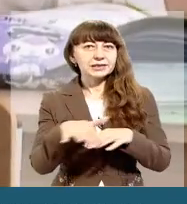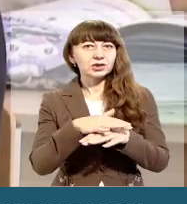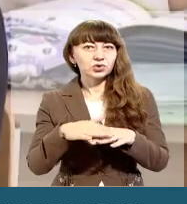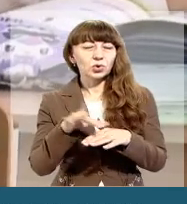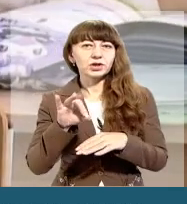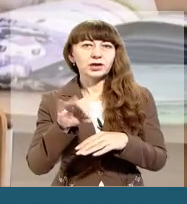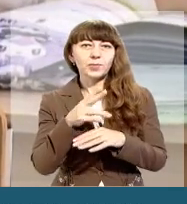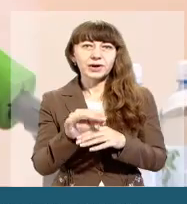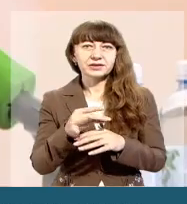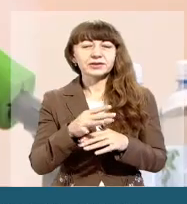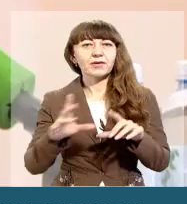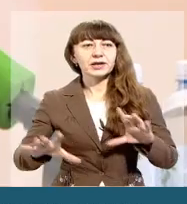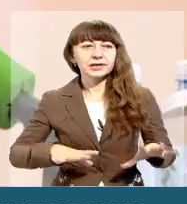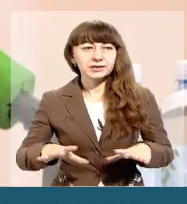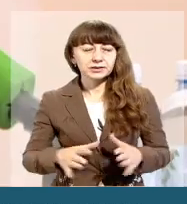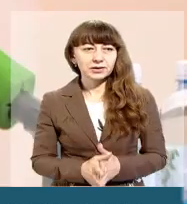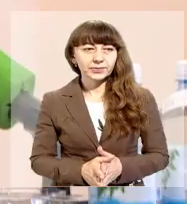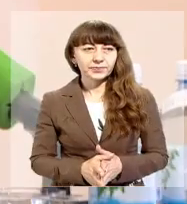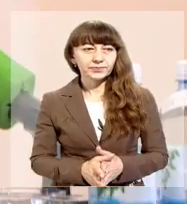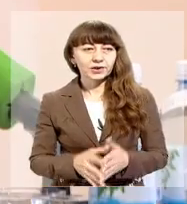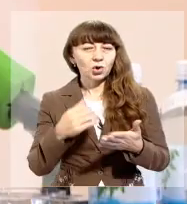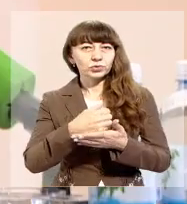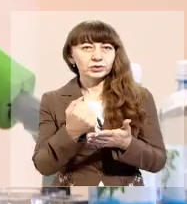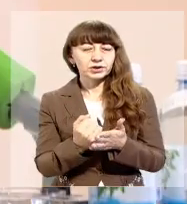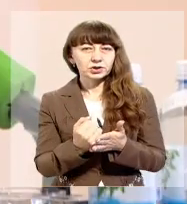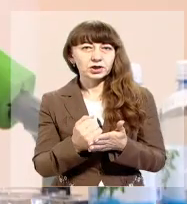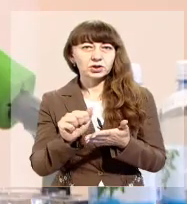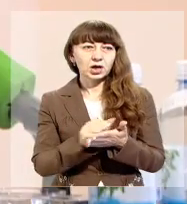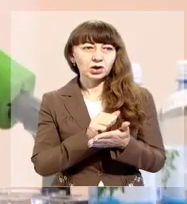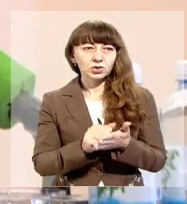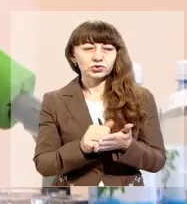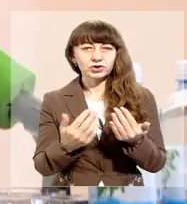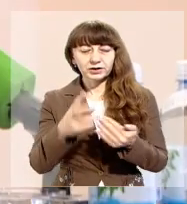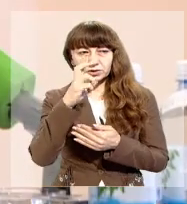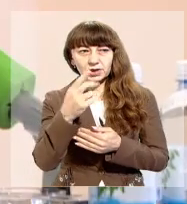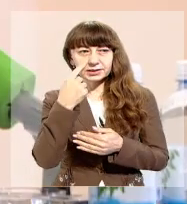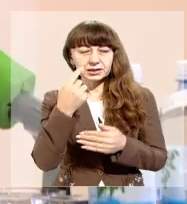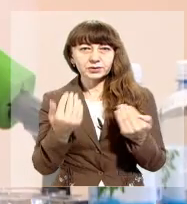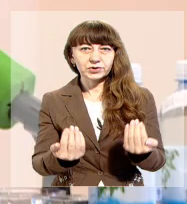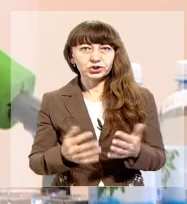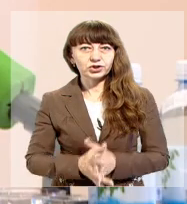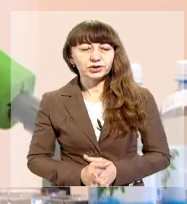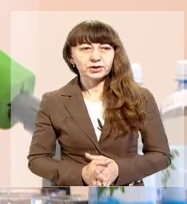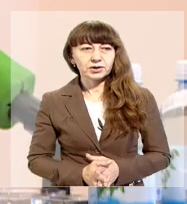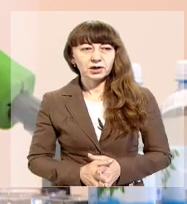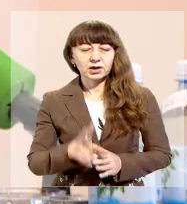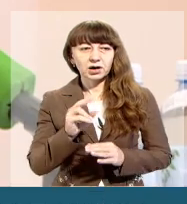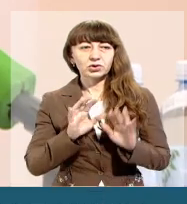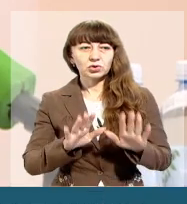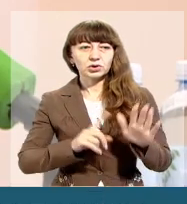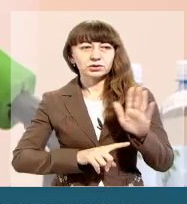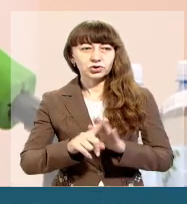территории Наримановского рынка. У нас ПДП выходит, утверждение, госкадастры сейчас, да, госэкспертиза выходит. Как оно выйдет,